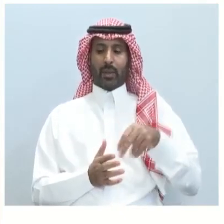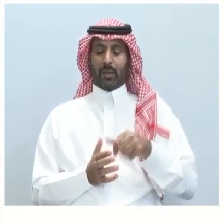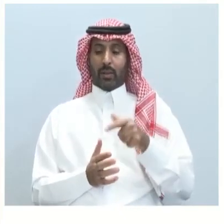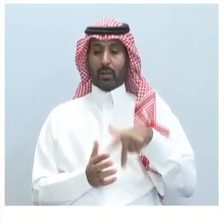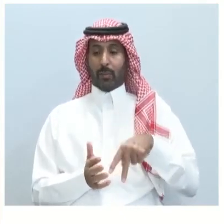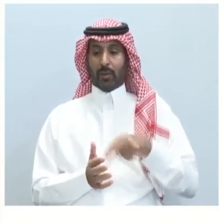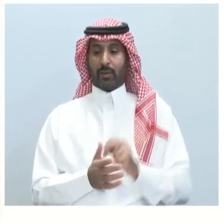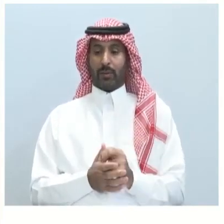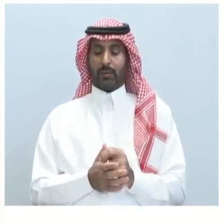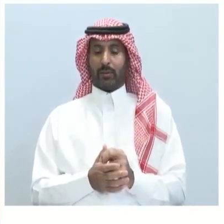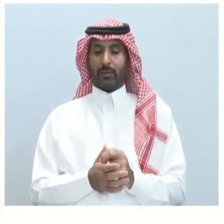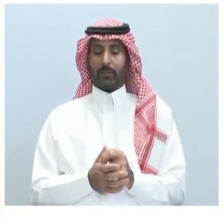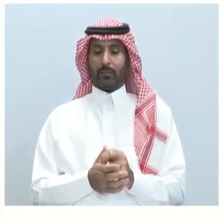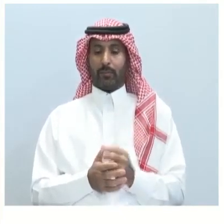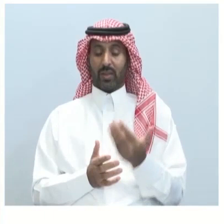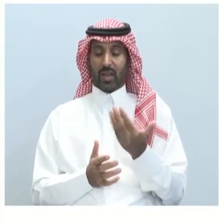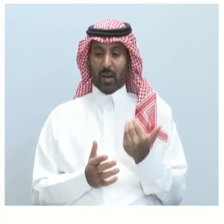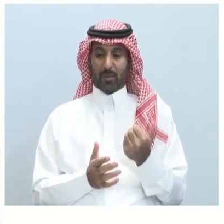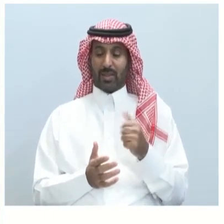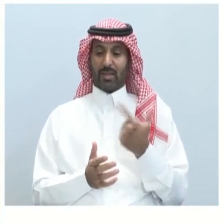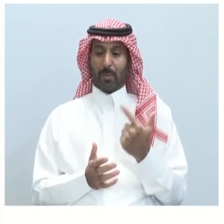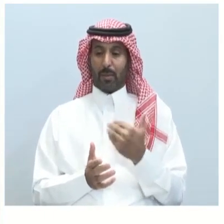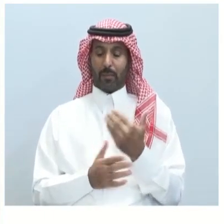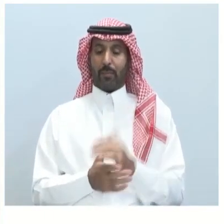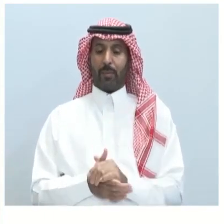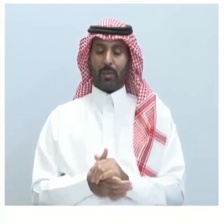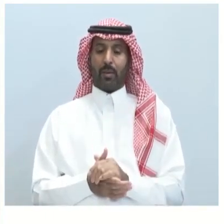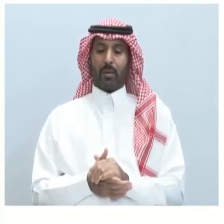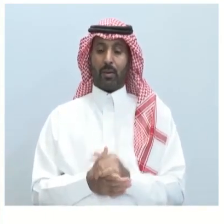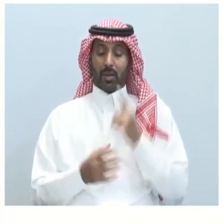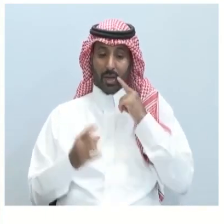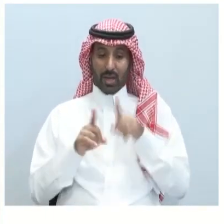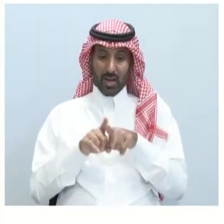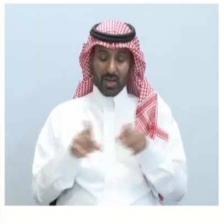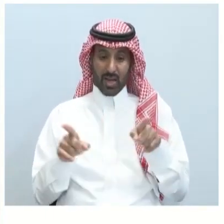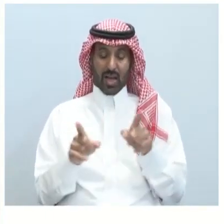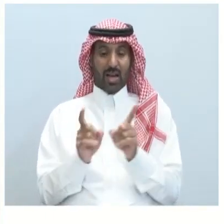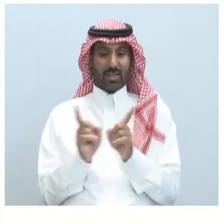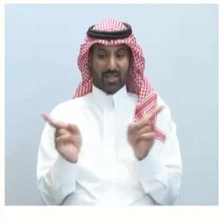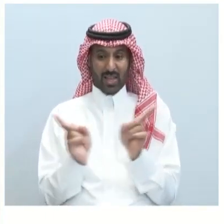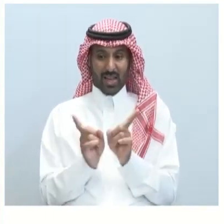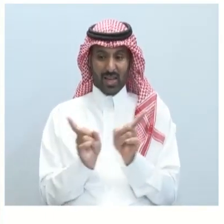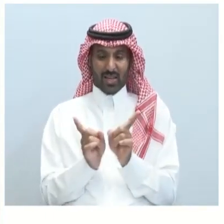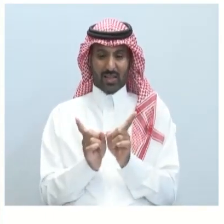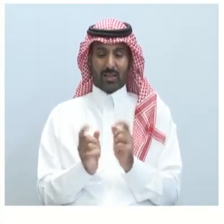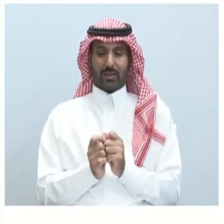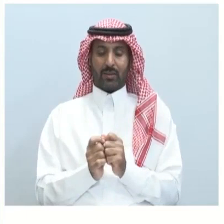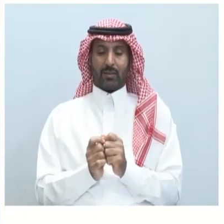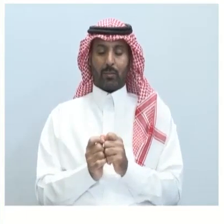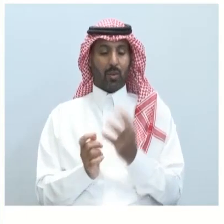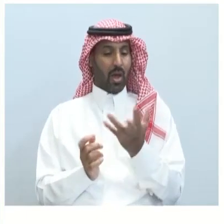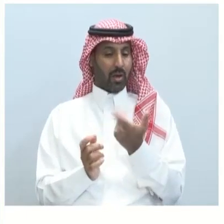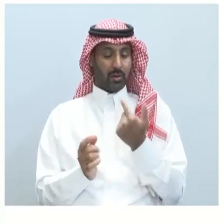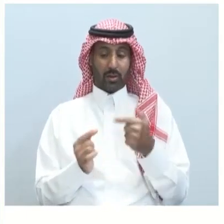ثمانيه الى تقريبا قبل السبع وزي ما ذكرنا سابقا انه هناك علاقه عكسيه بين البي او اتش والبيئه من ناحيه